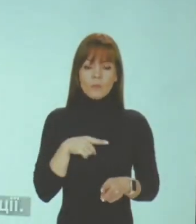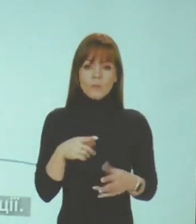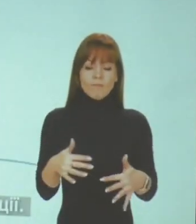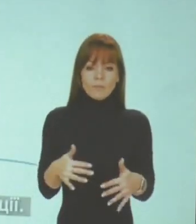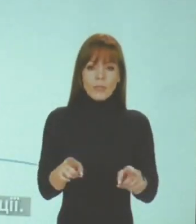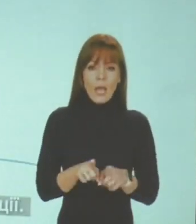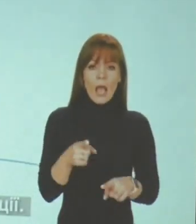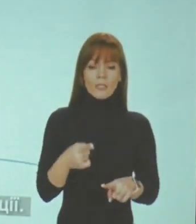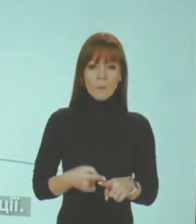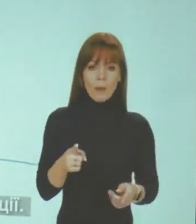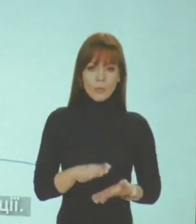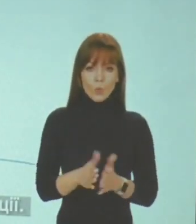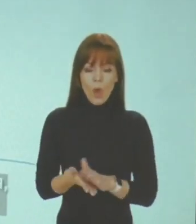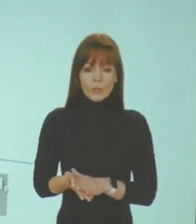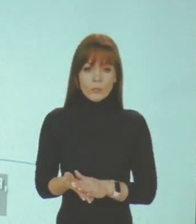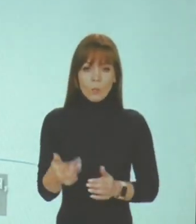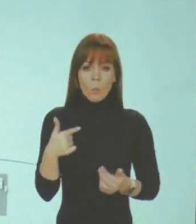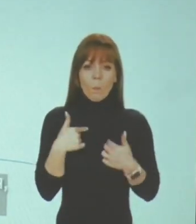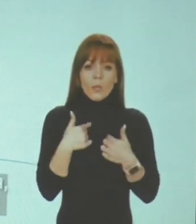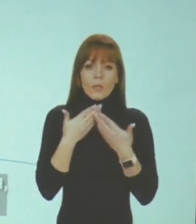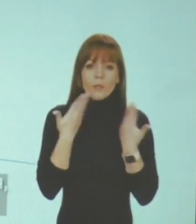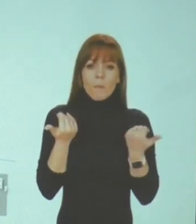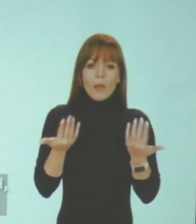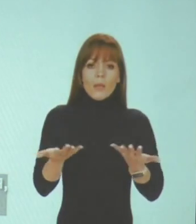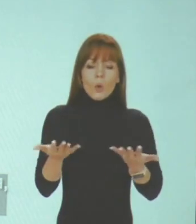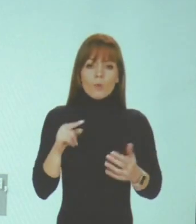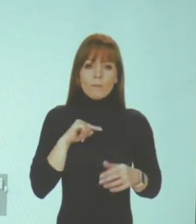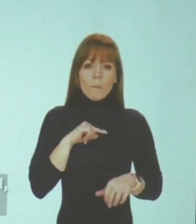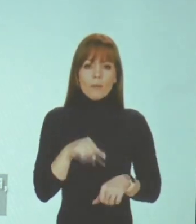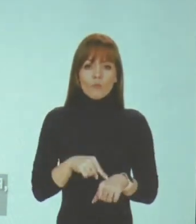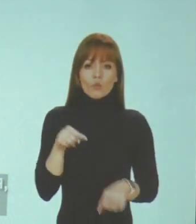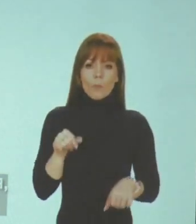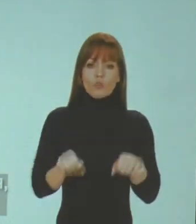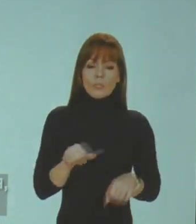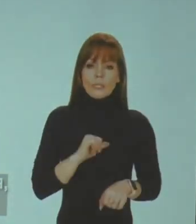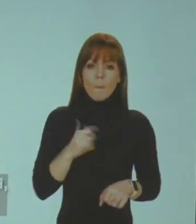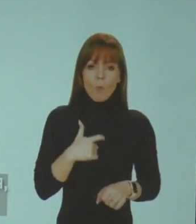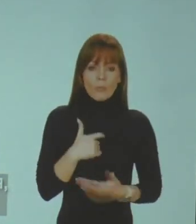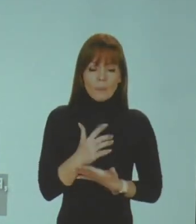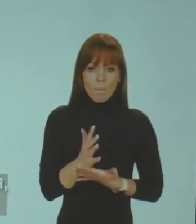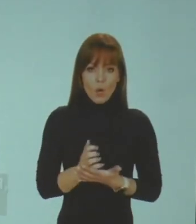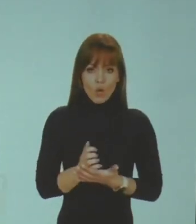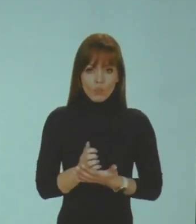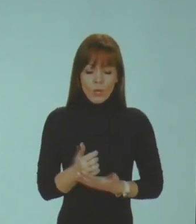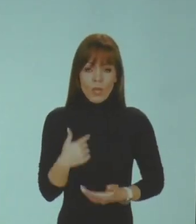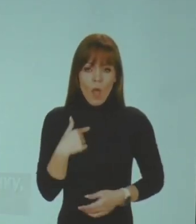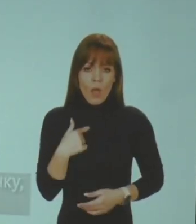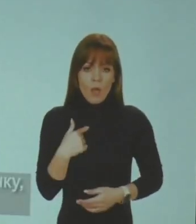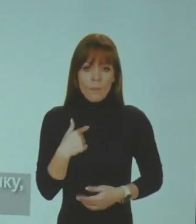якісь екстремальні ситуації. У мене немає якогось такого відчуття, можливо, самозбереження. Я